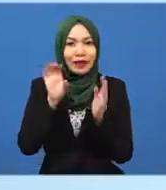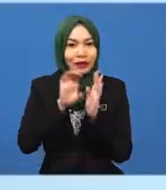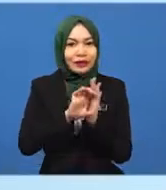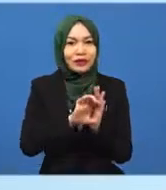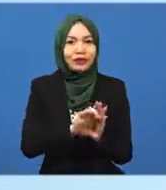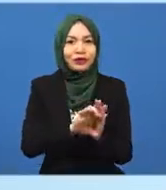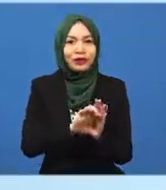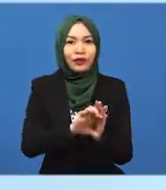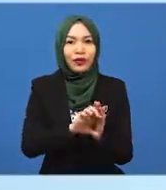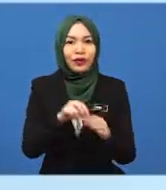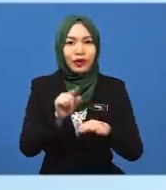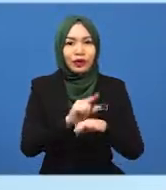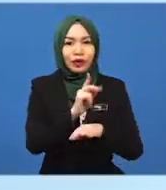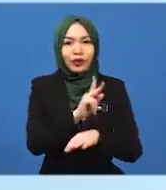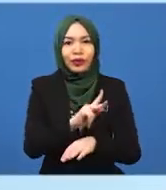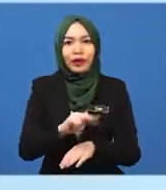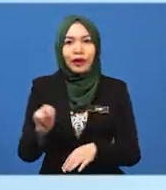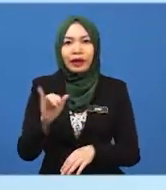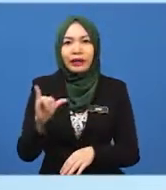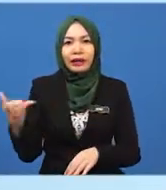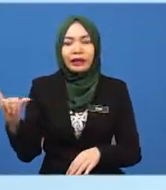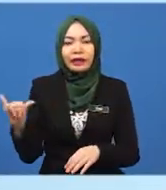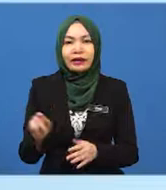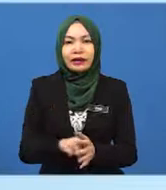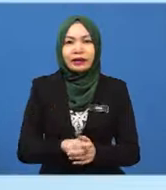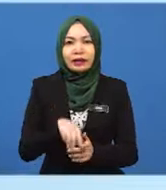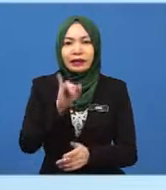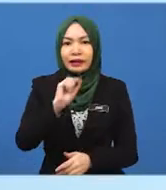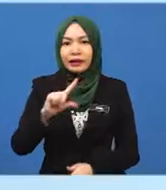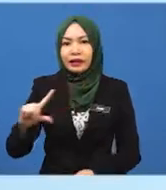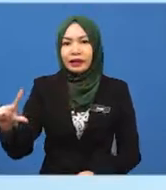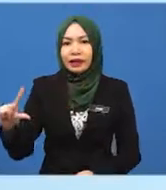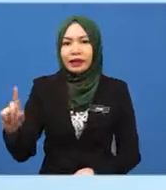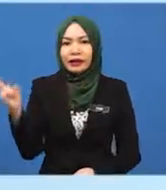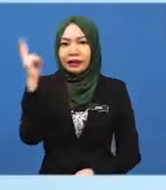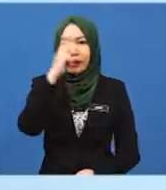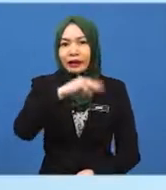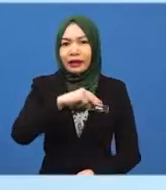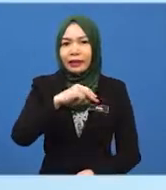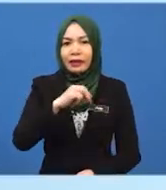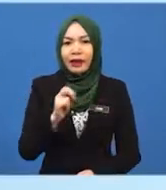Contoh penggunaan kata pemberi adalah di hadapan frasa adjektif.